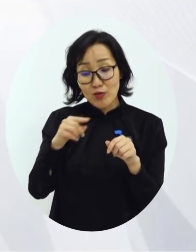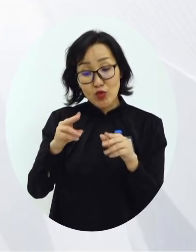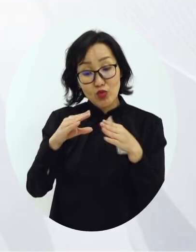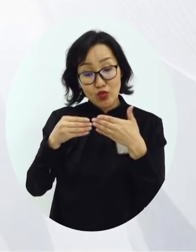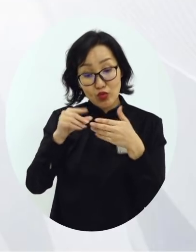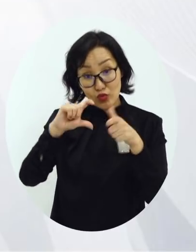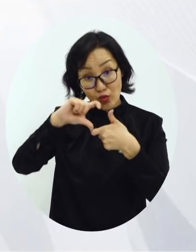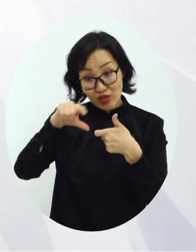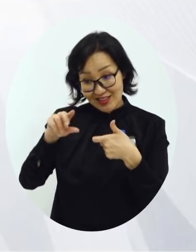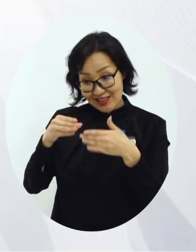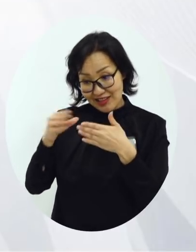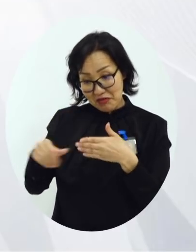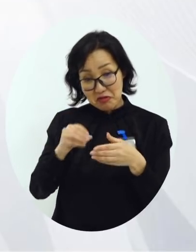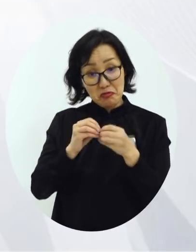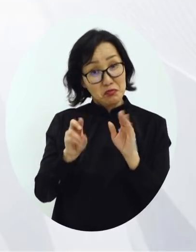нэ.